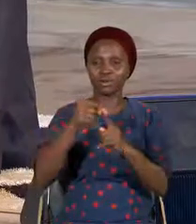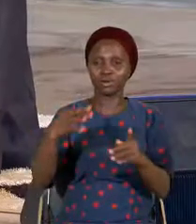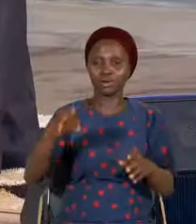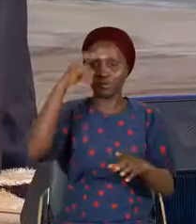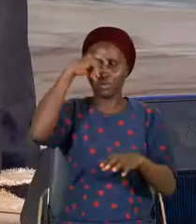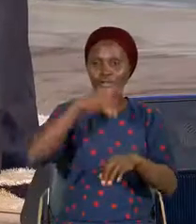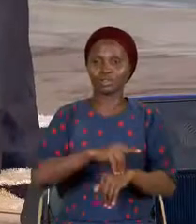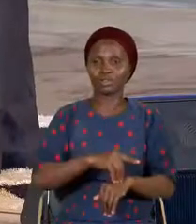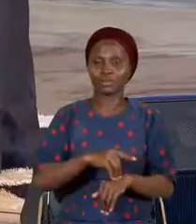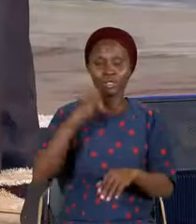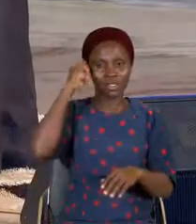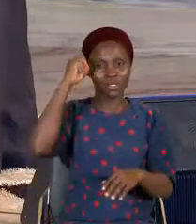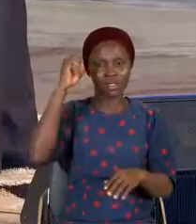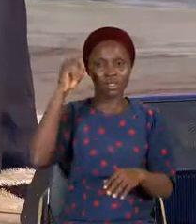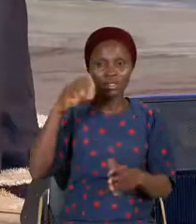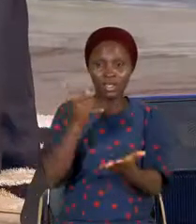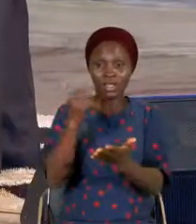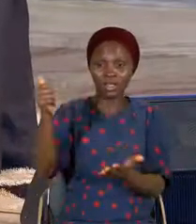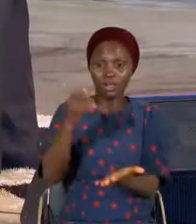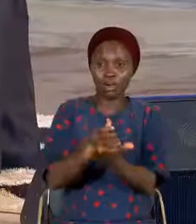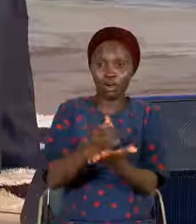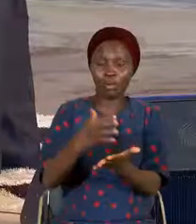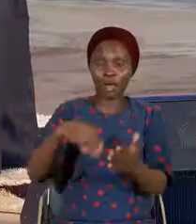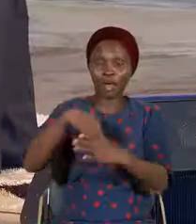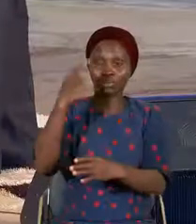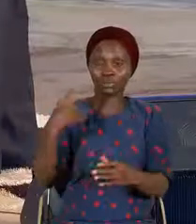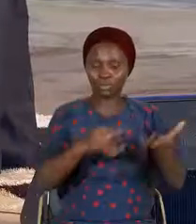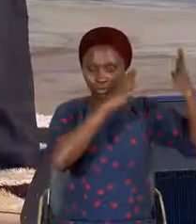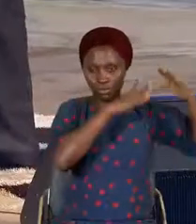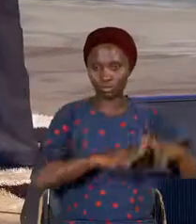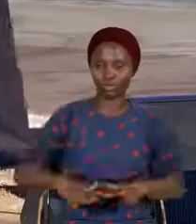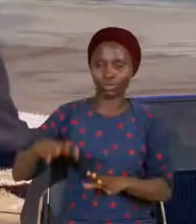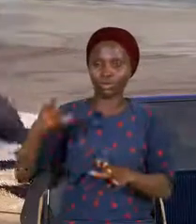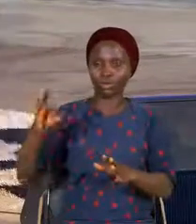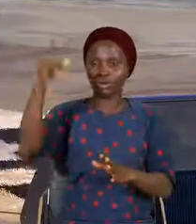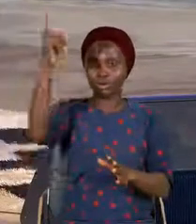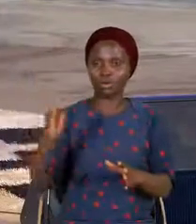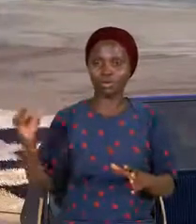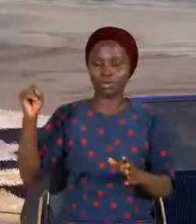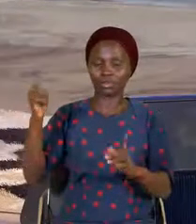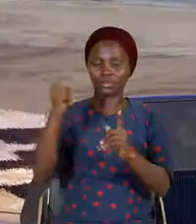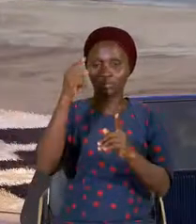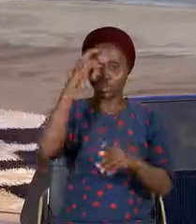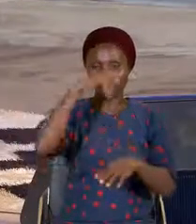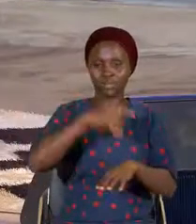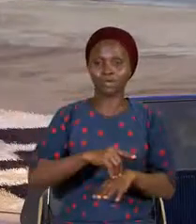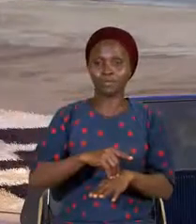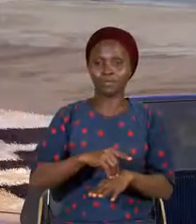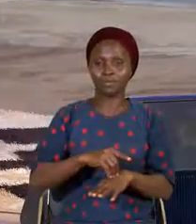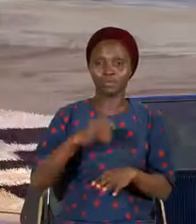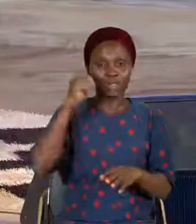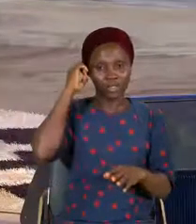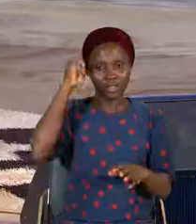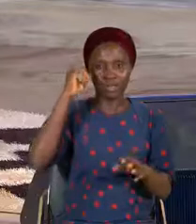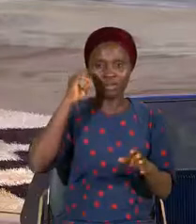parole de sagesse, une coupe, un verre pris de l'océan de la sagesse, il